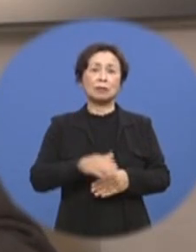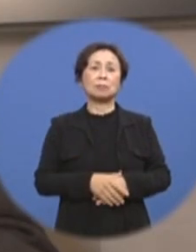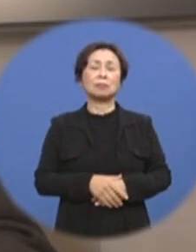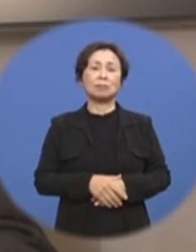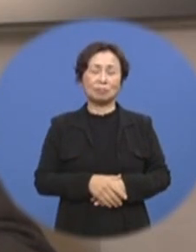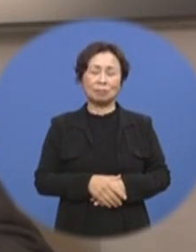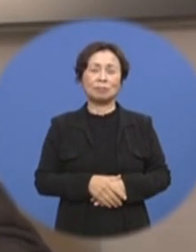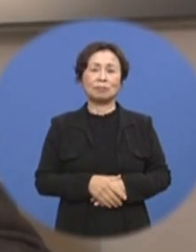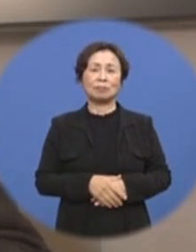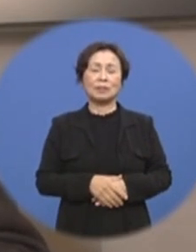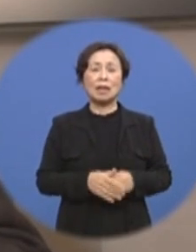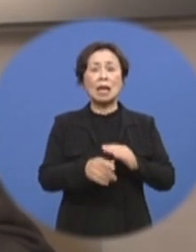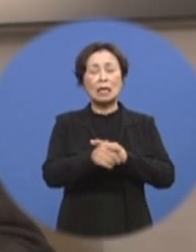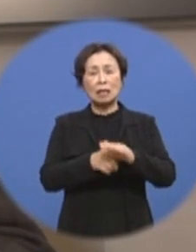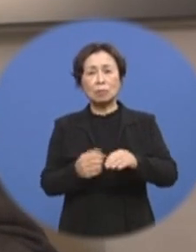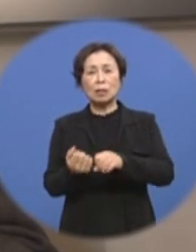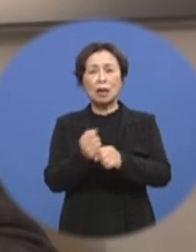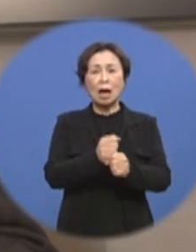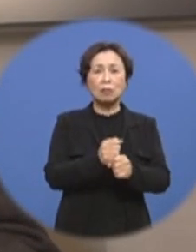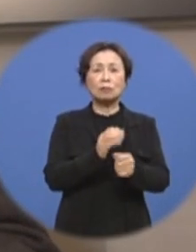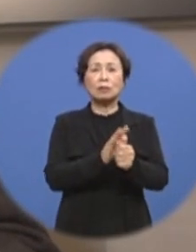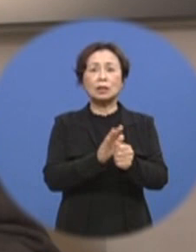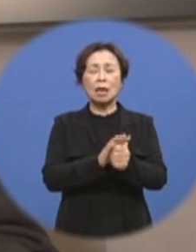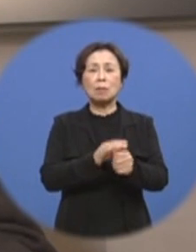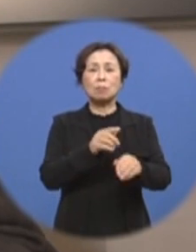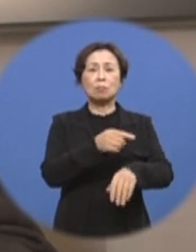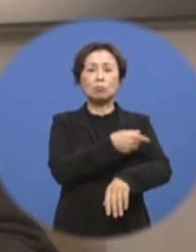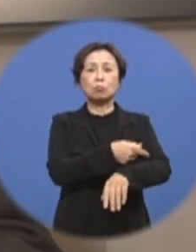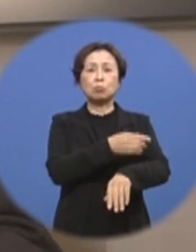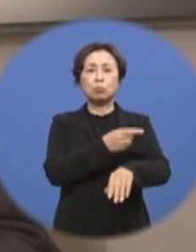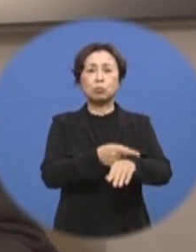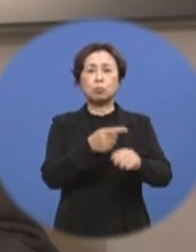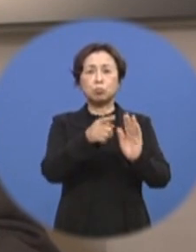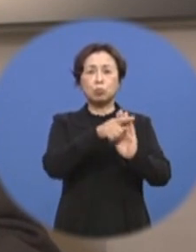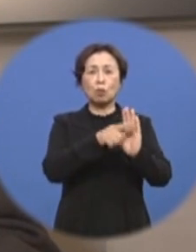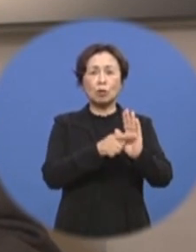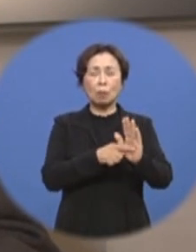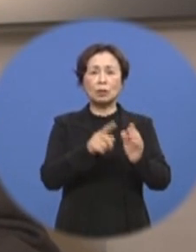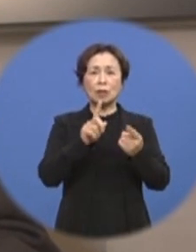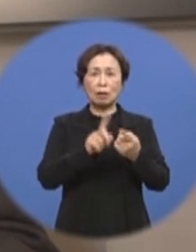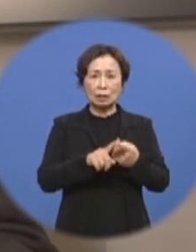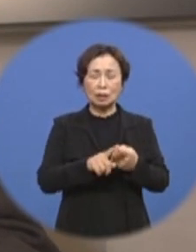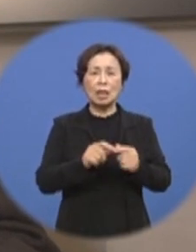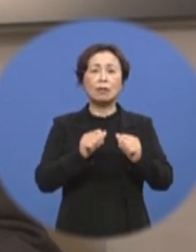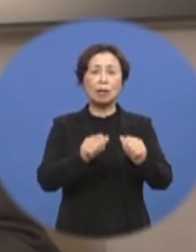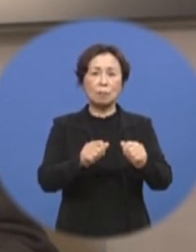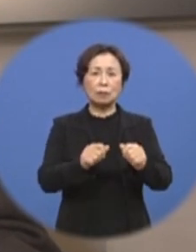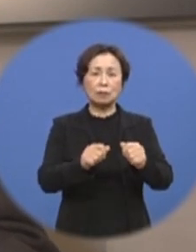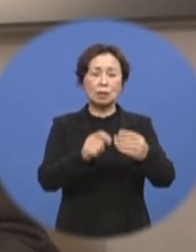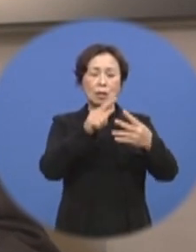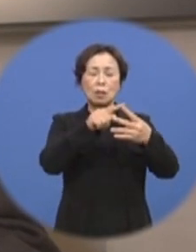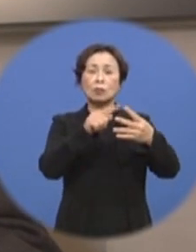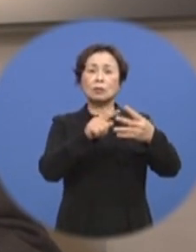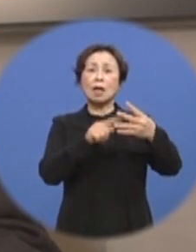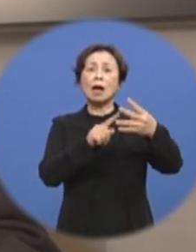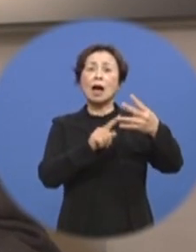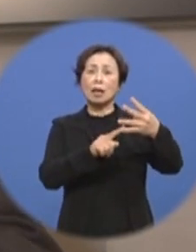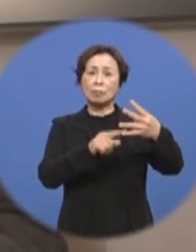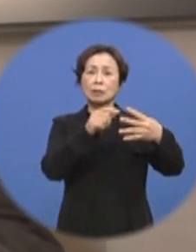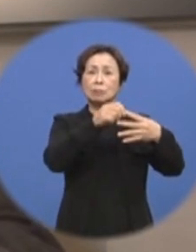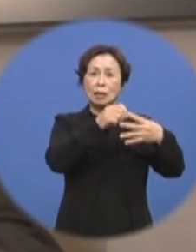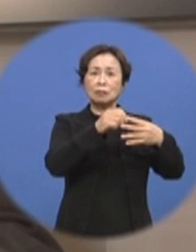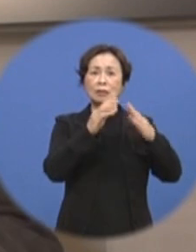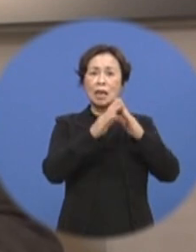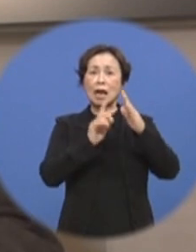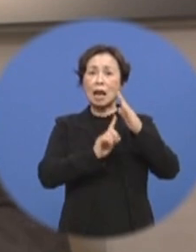聞いて生駒で回復支援プログラムそれにのっとってやってますそれは4段階からなるんですけどまず家から出てきて